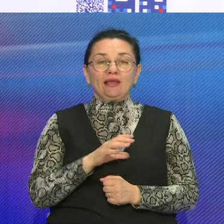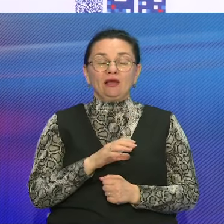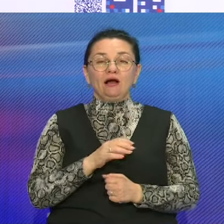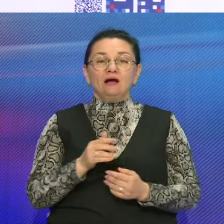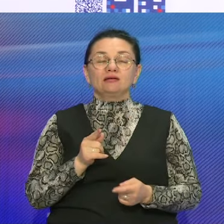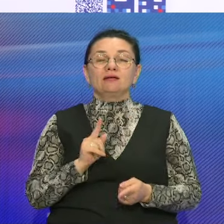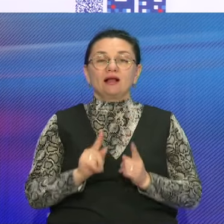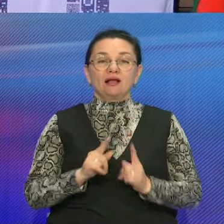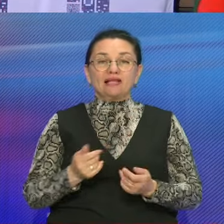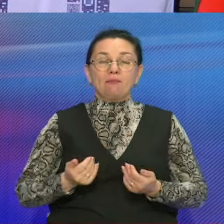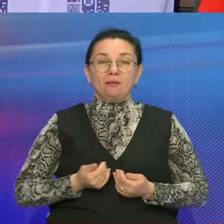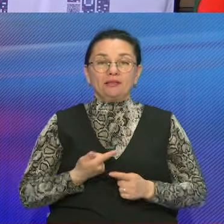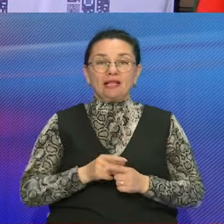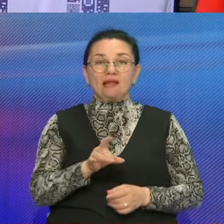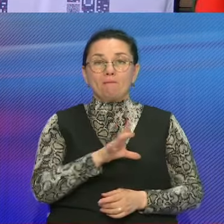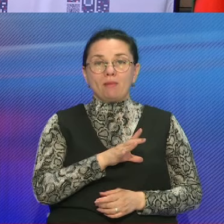самобытность – это богатство.